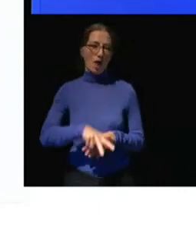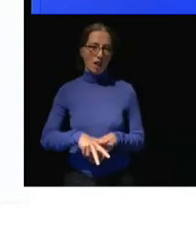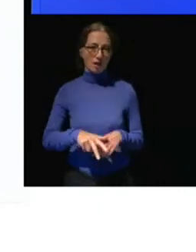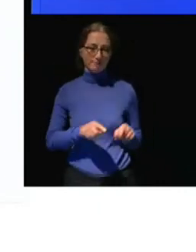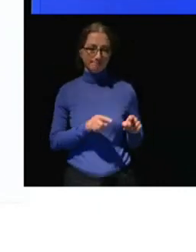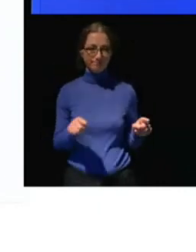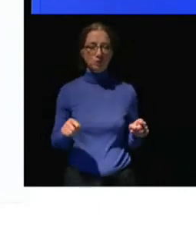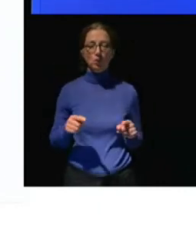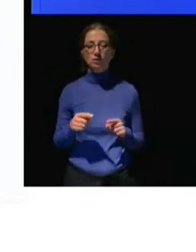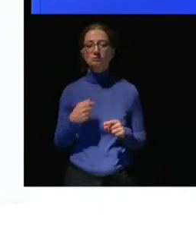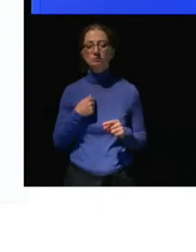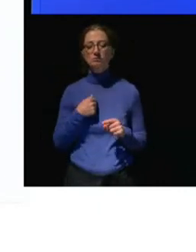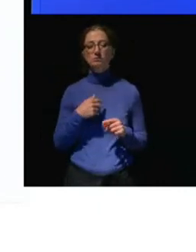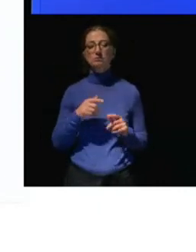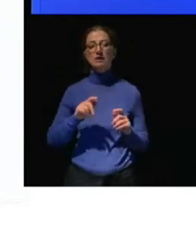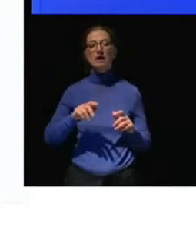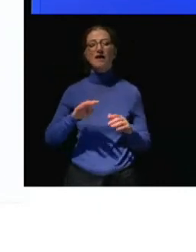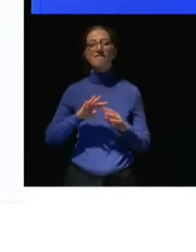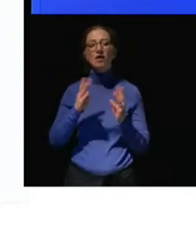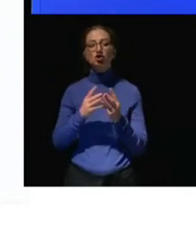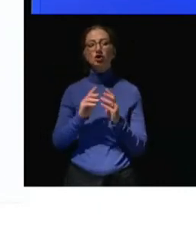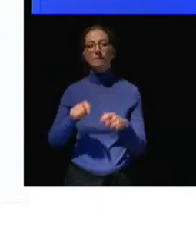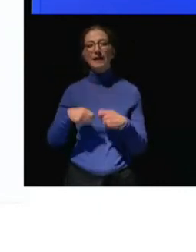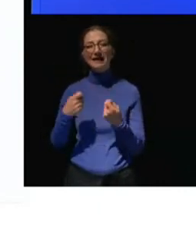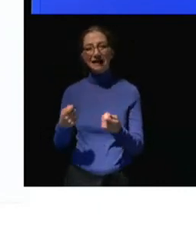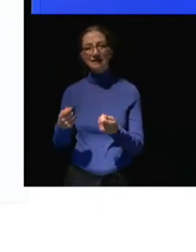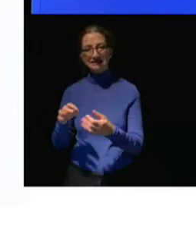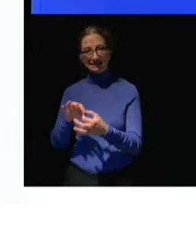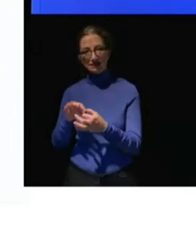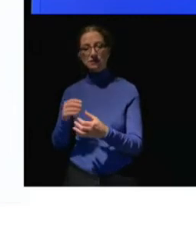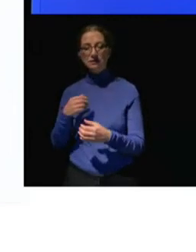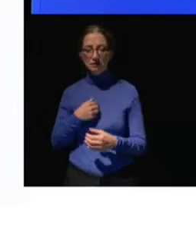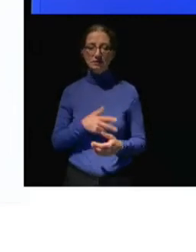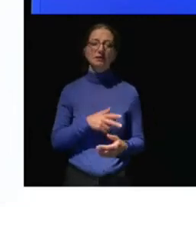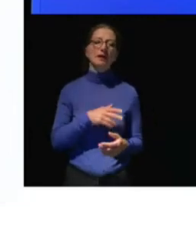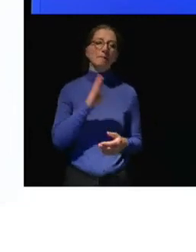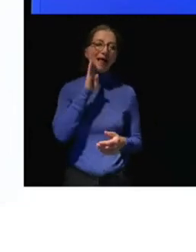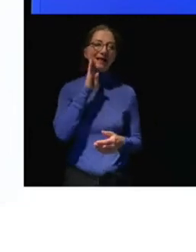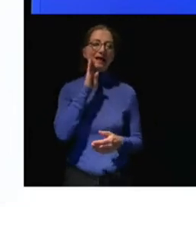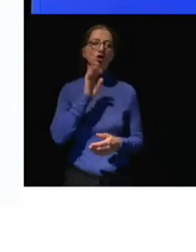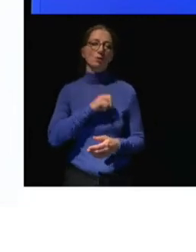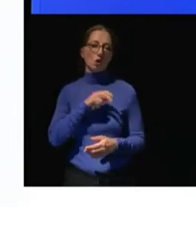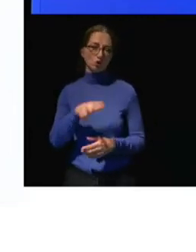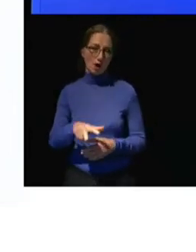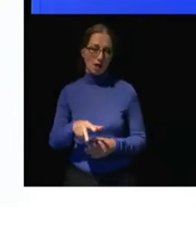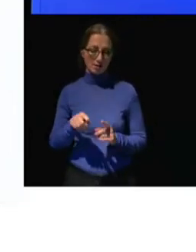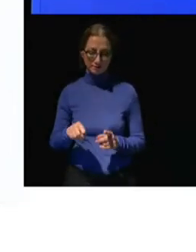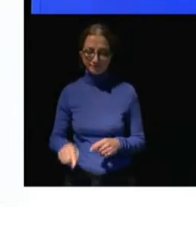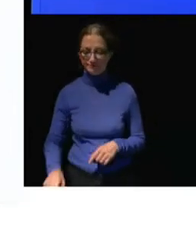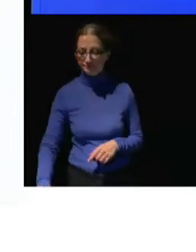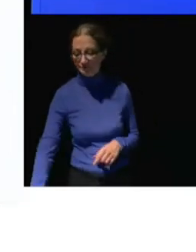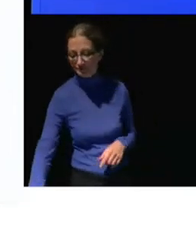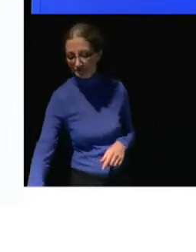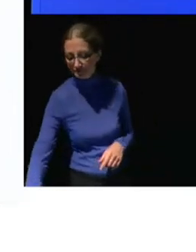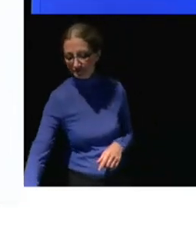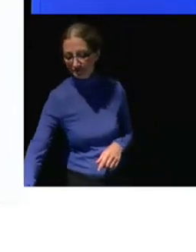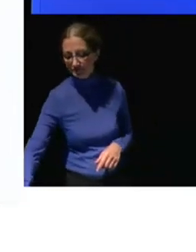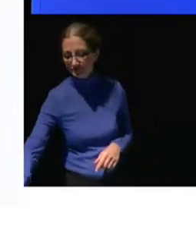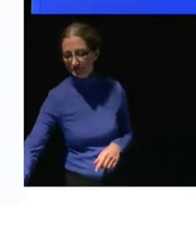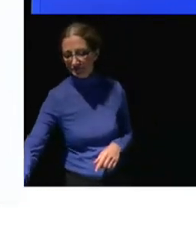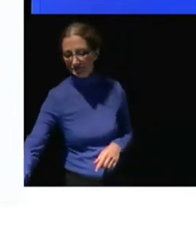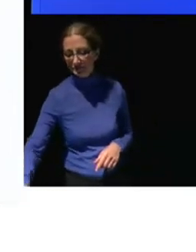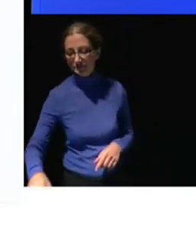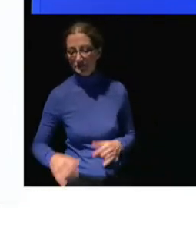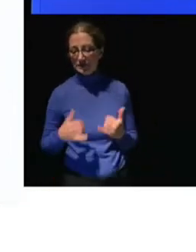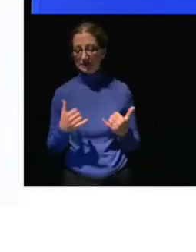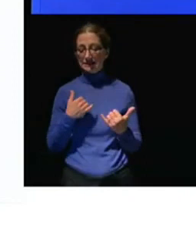hauptsächlich aufgrund der Workshop-Ergebnisse auf Belgien und Portugal beziehen werde und die anderen 2 Länder nur ganz kurz anschneide. Hier